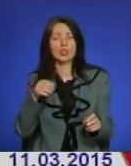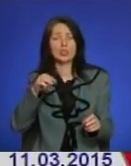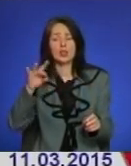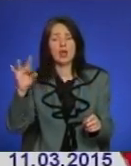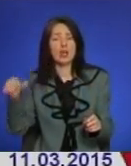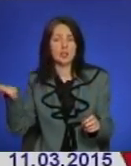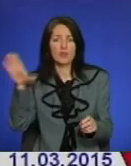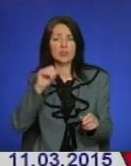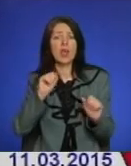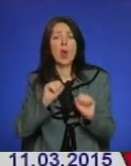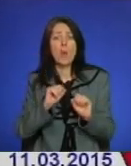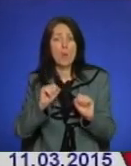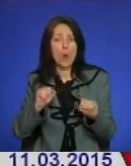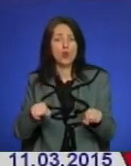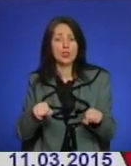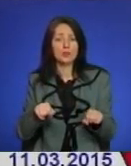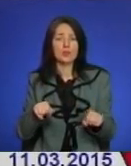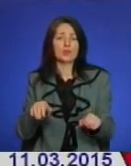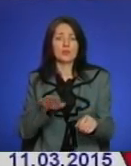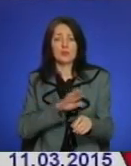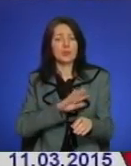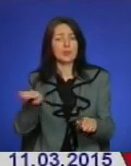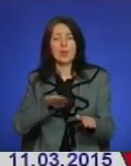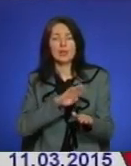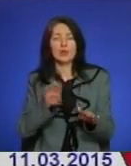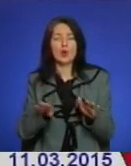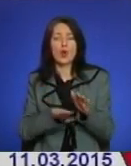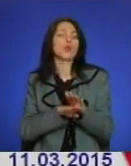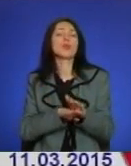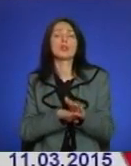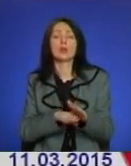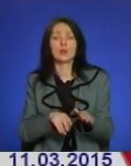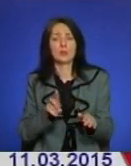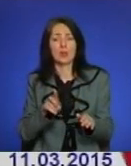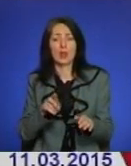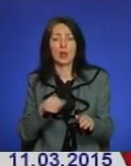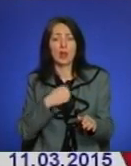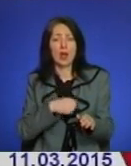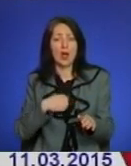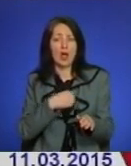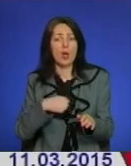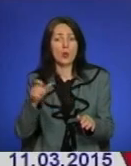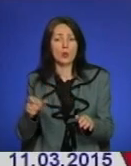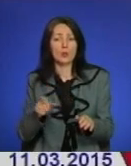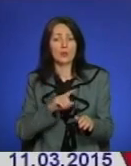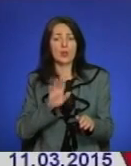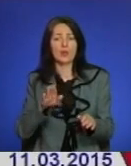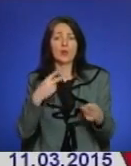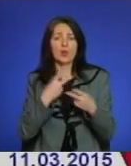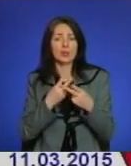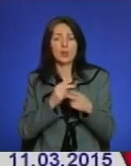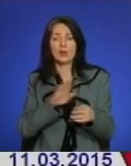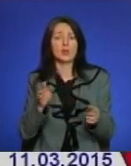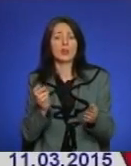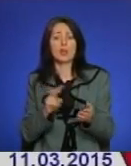поета не скорився сатрапу злому, в казематах він не зіскнів, дав присягу неложному слову